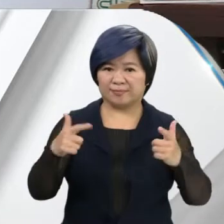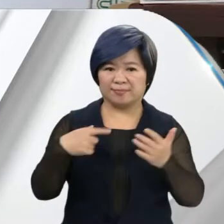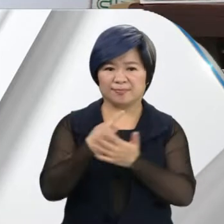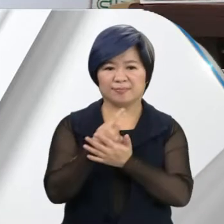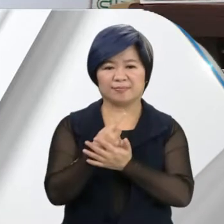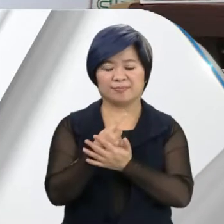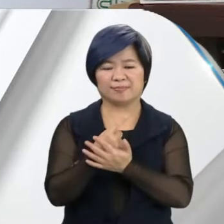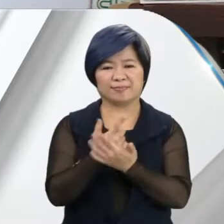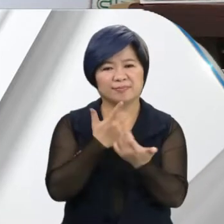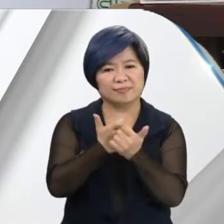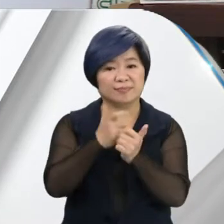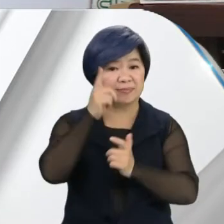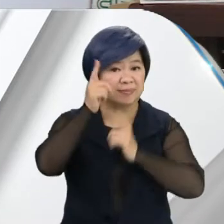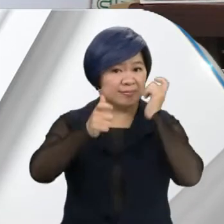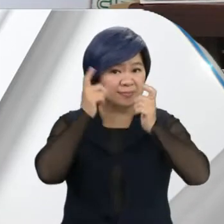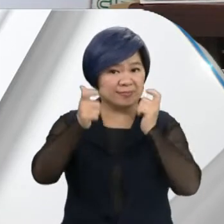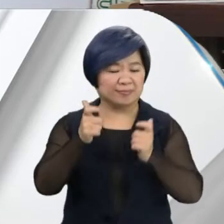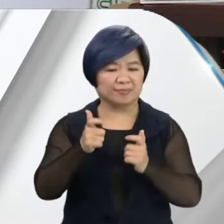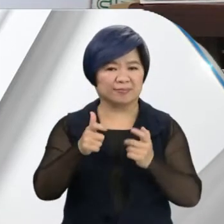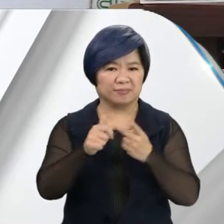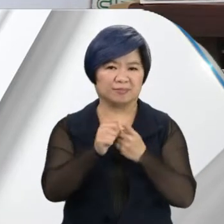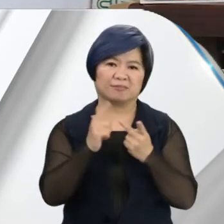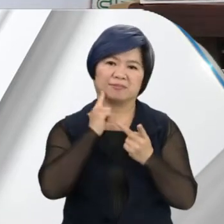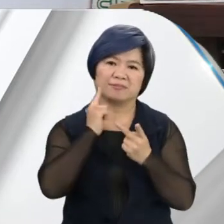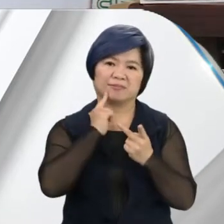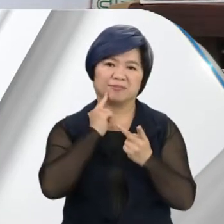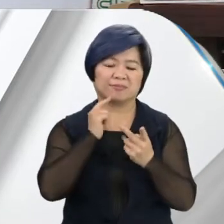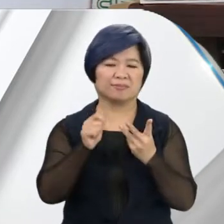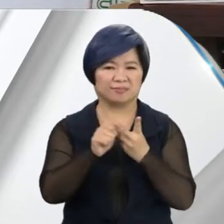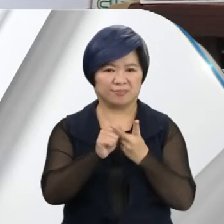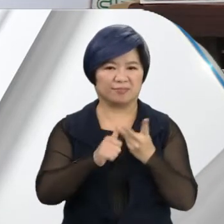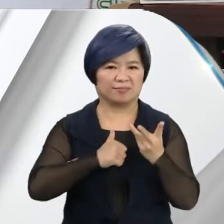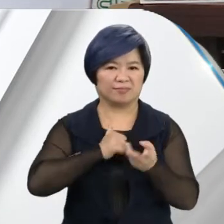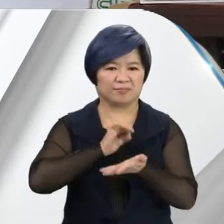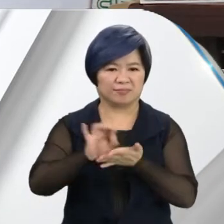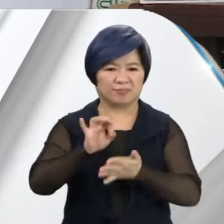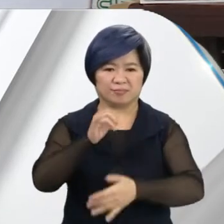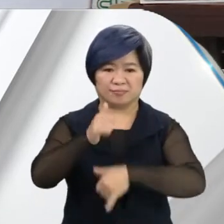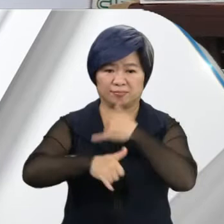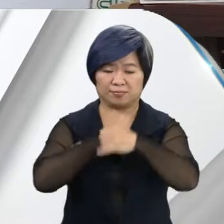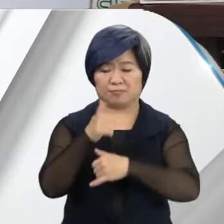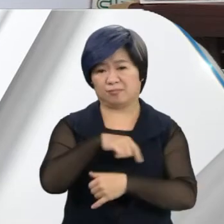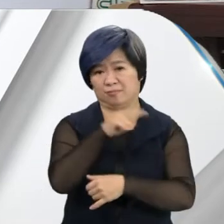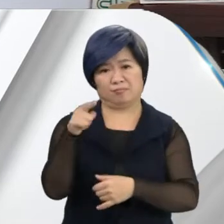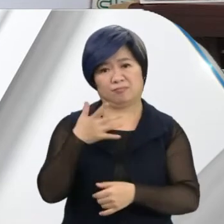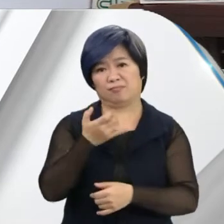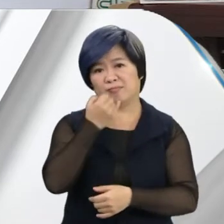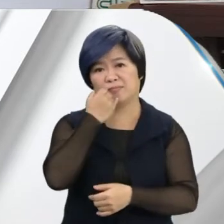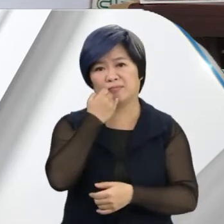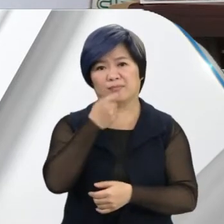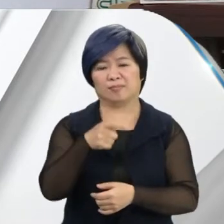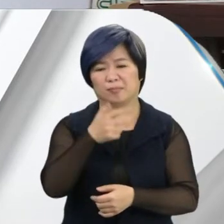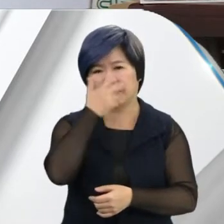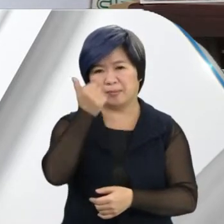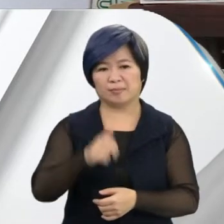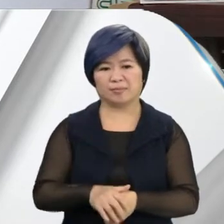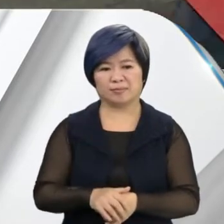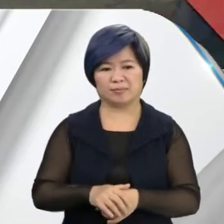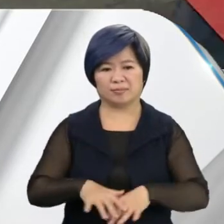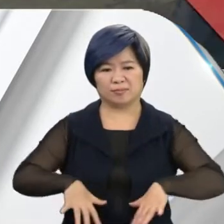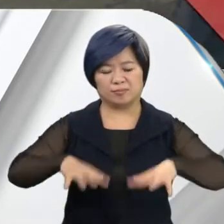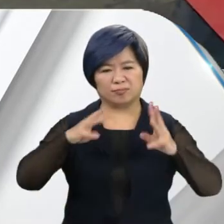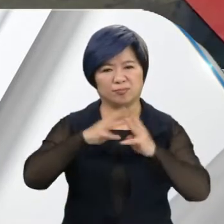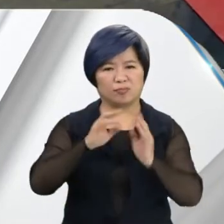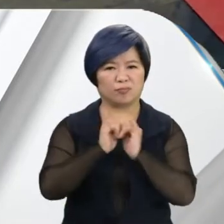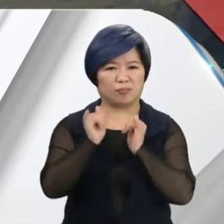应景，哈，当然要美观，当然要实用，生活上都可以用得到的。我想差不多证明很多人的创意。